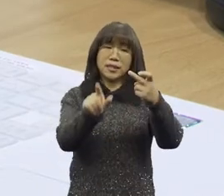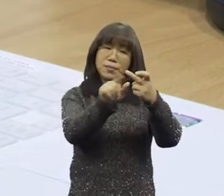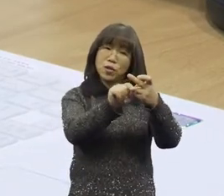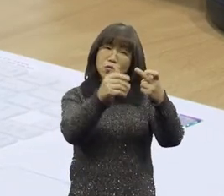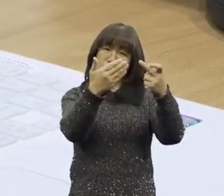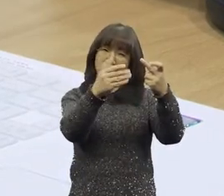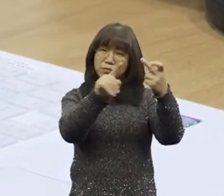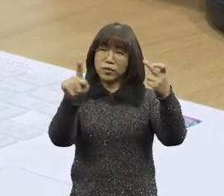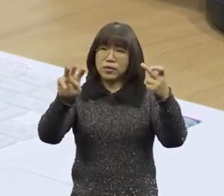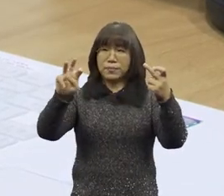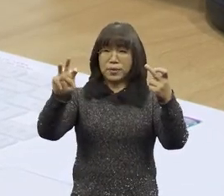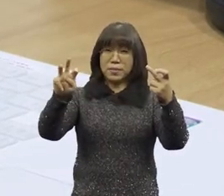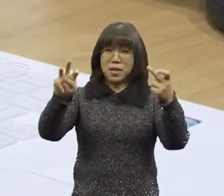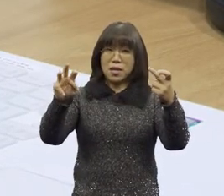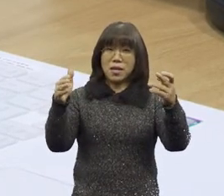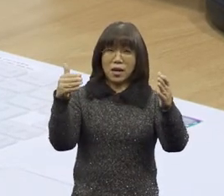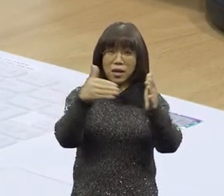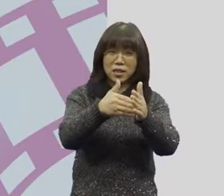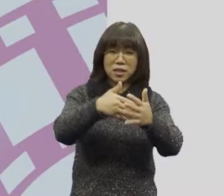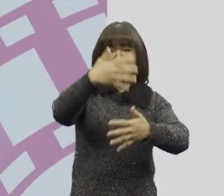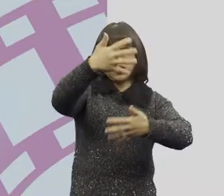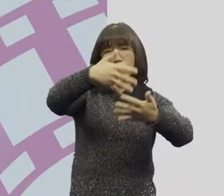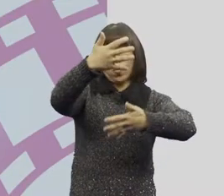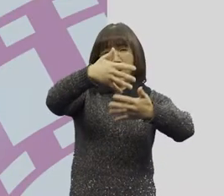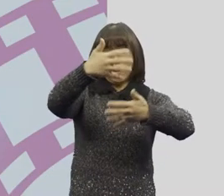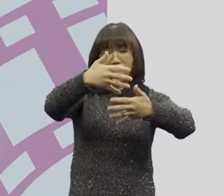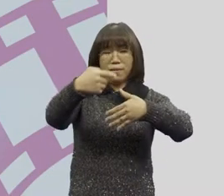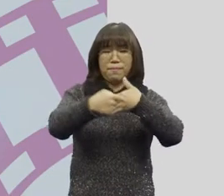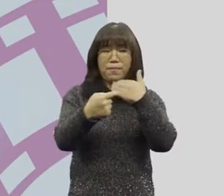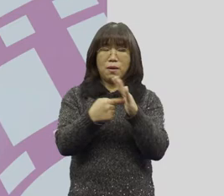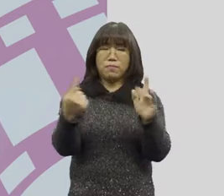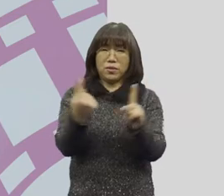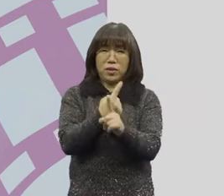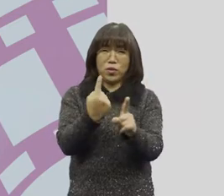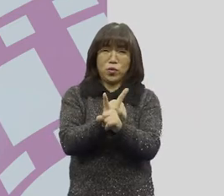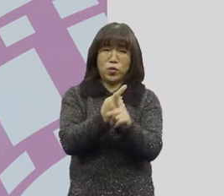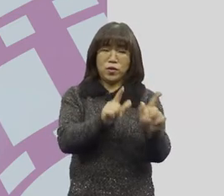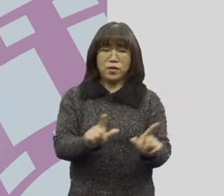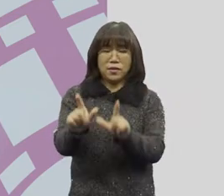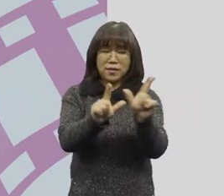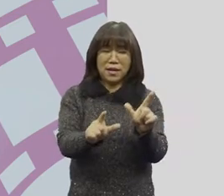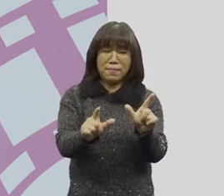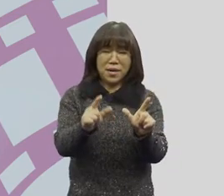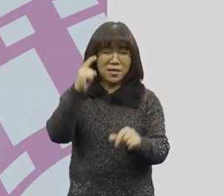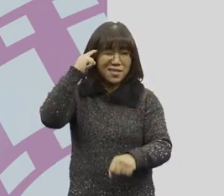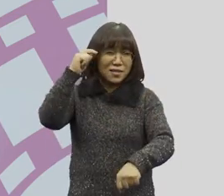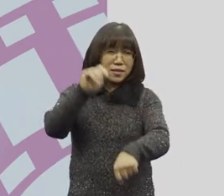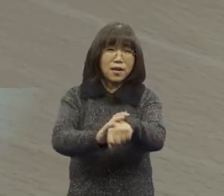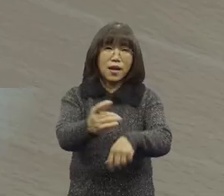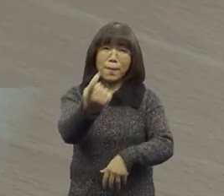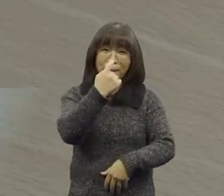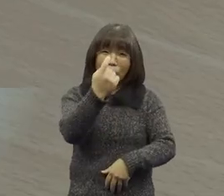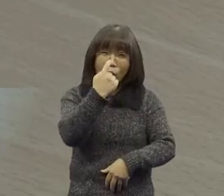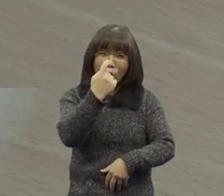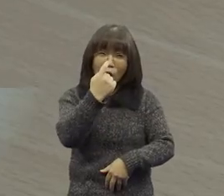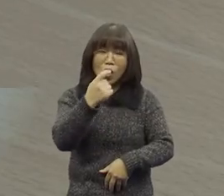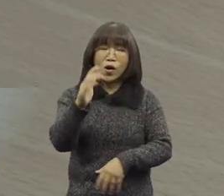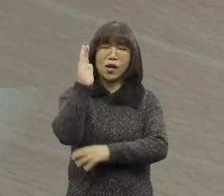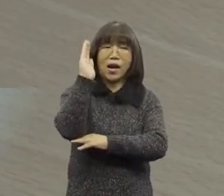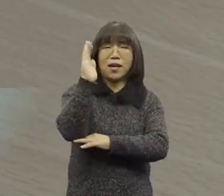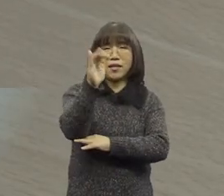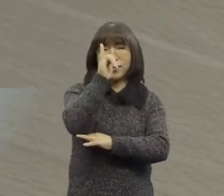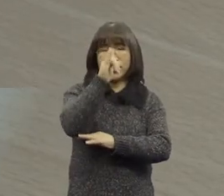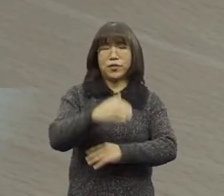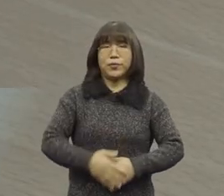12월 9일부터 30일까지 영화를 통해 마음을 치유하고 삶의 지혜를 배울 수 있는 영화 인문학 교육도